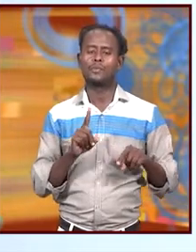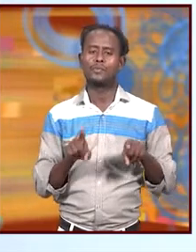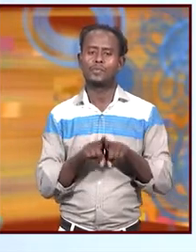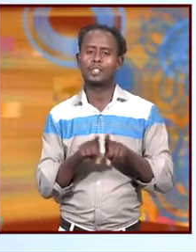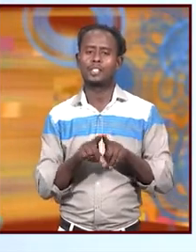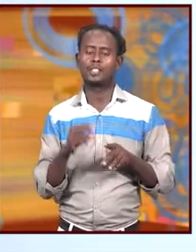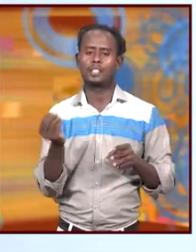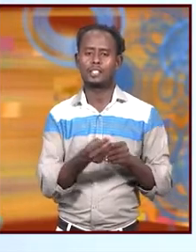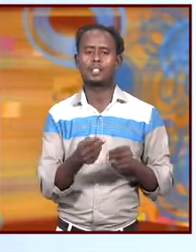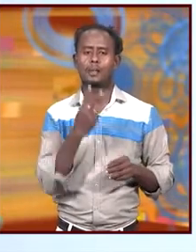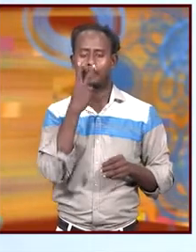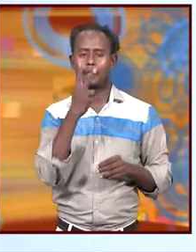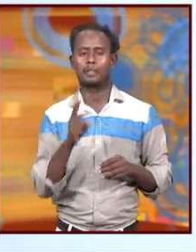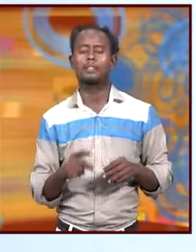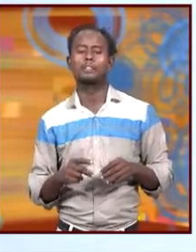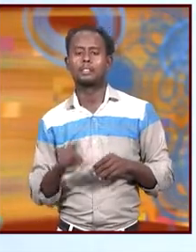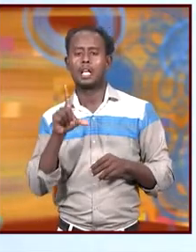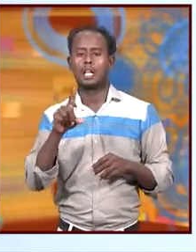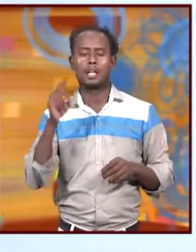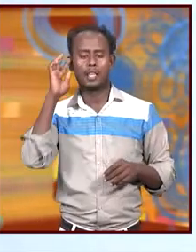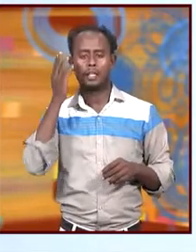சரியான எண் மதிப்பை நாம் பெற வேண்டும்.